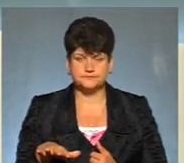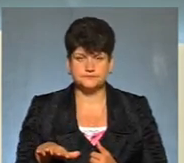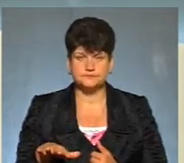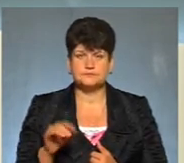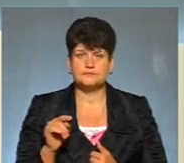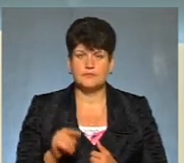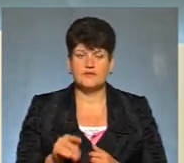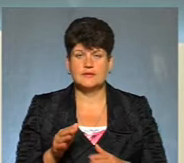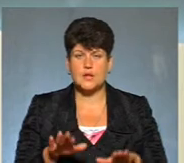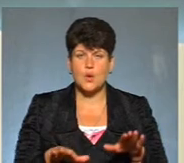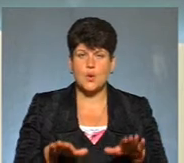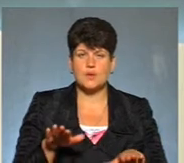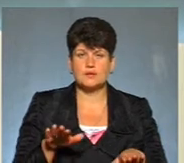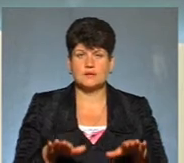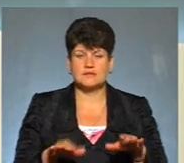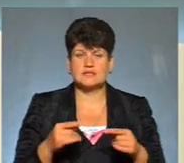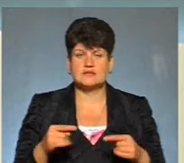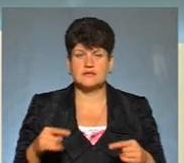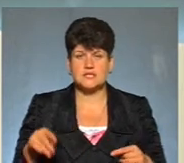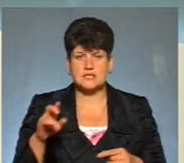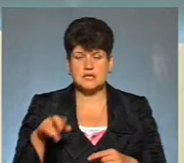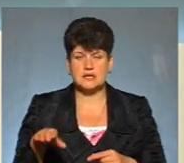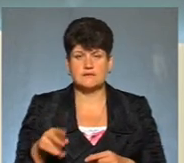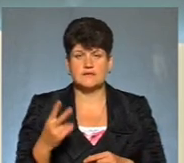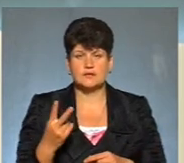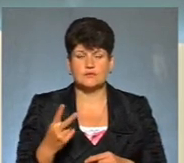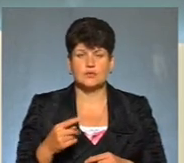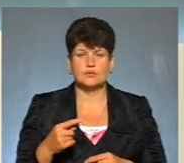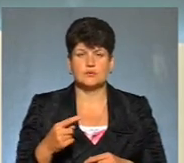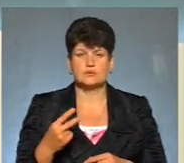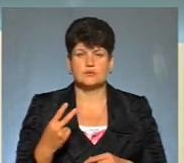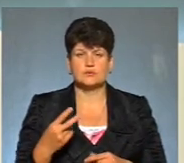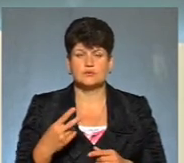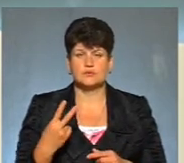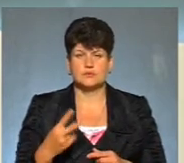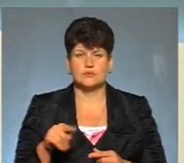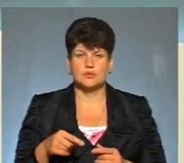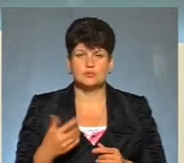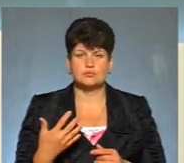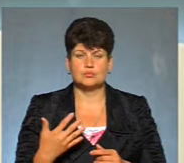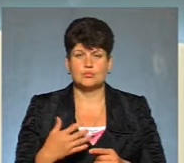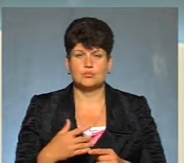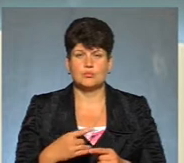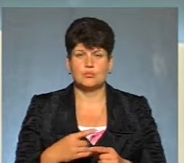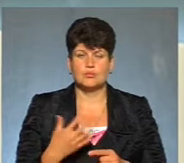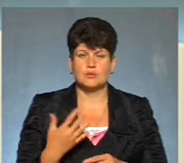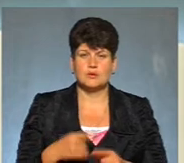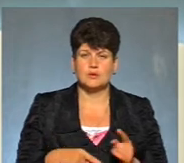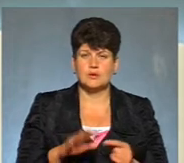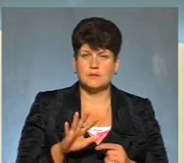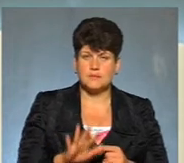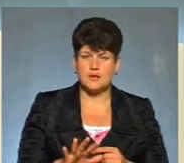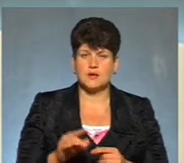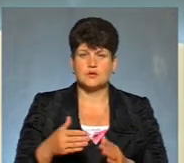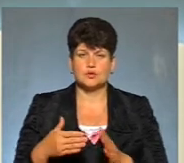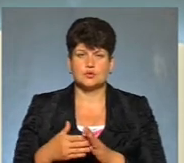Він коливається в різних країнах від 2-2,5, навіть до 5-7, в окремих